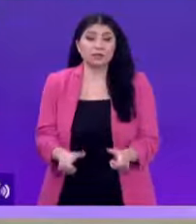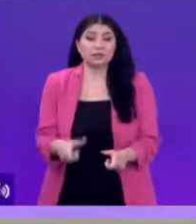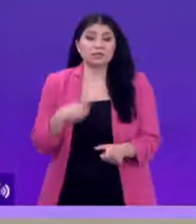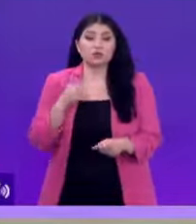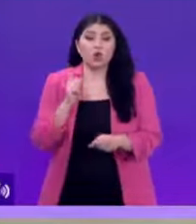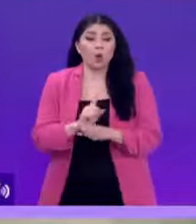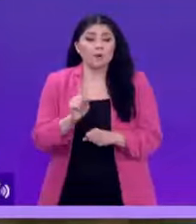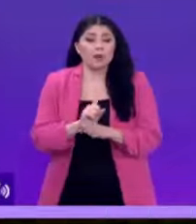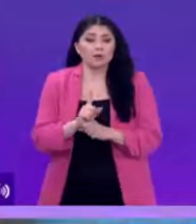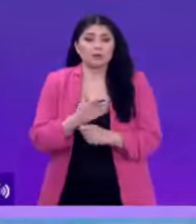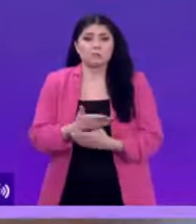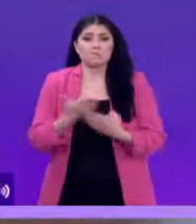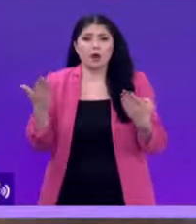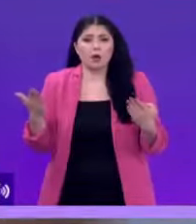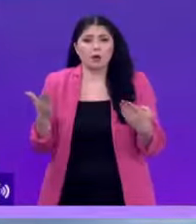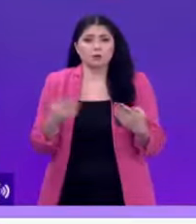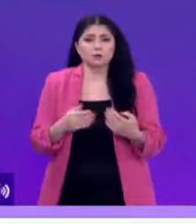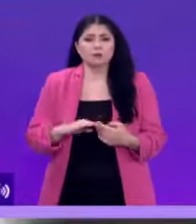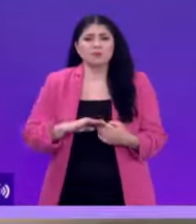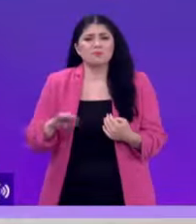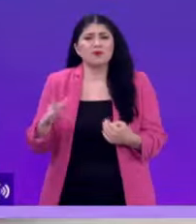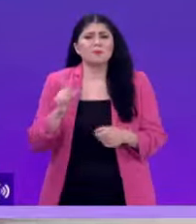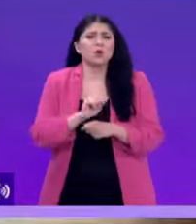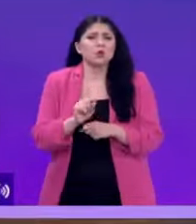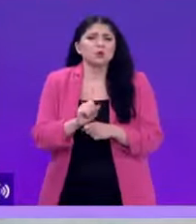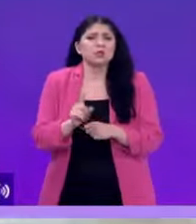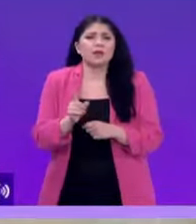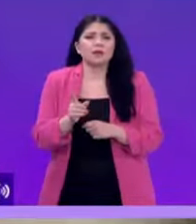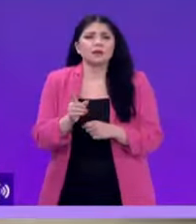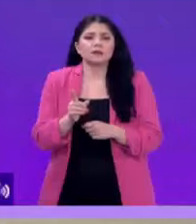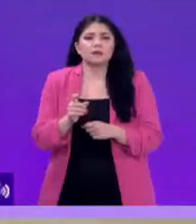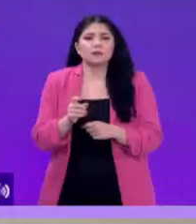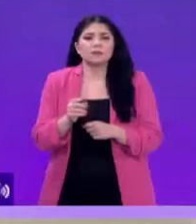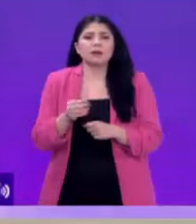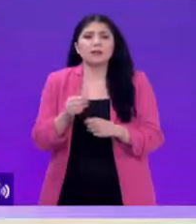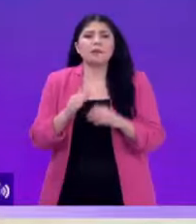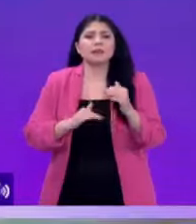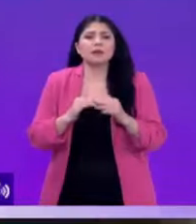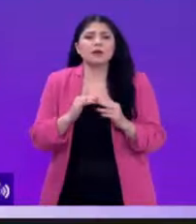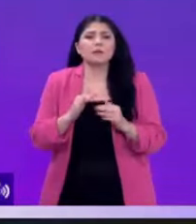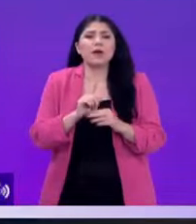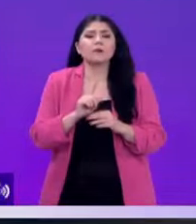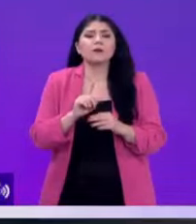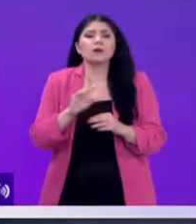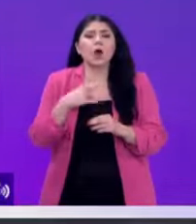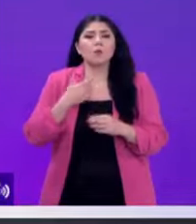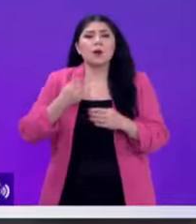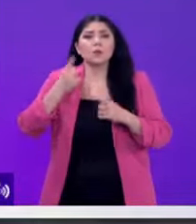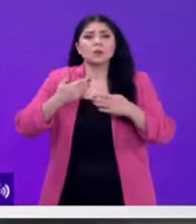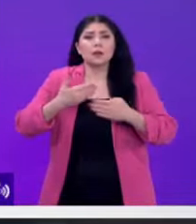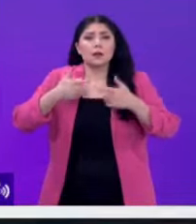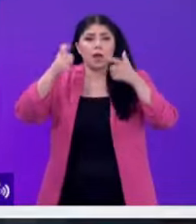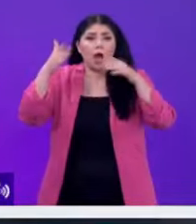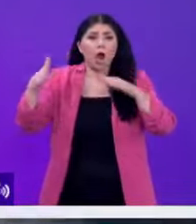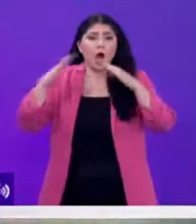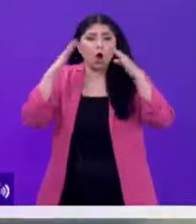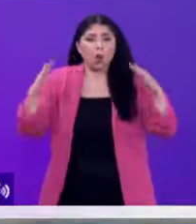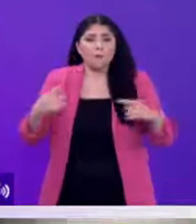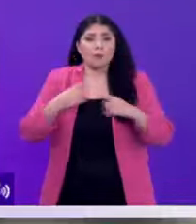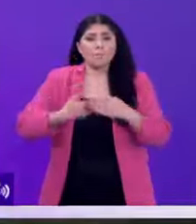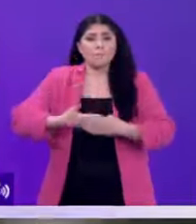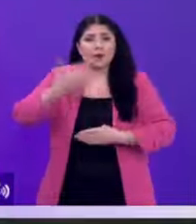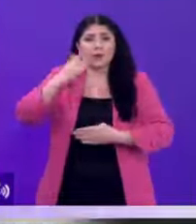obiecte imense. Pe lângă cele de bricolaj, acele produse, au căzut părți din perete, părți din acoperiș. Asta și